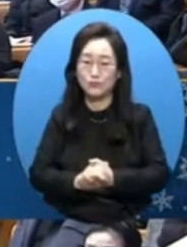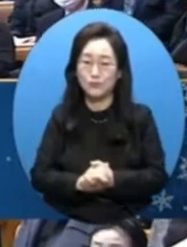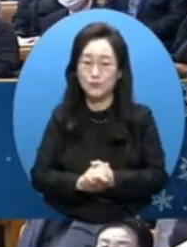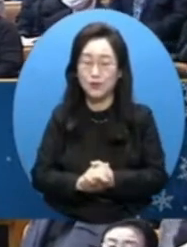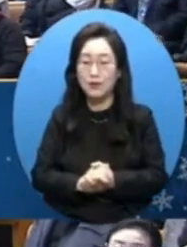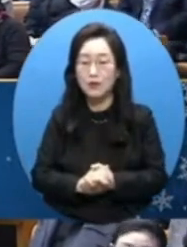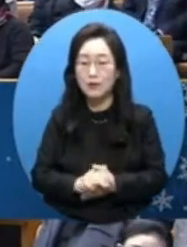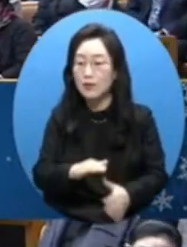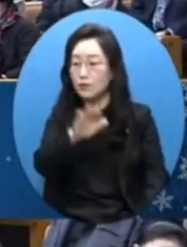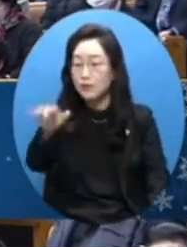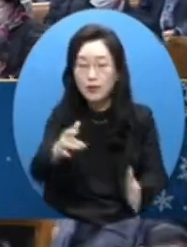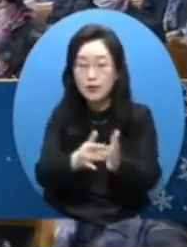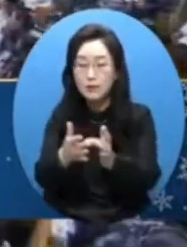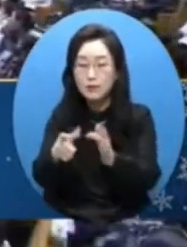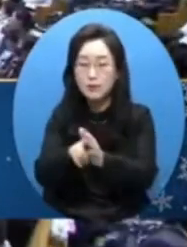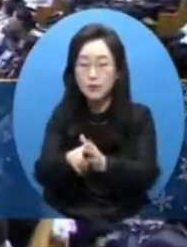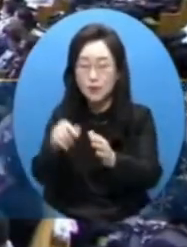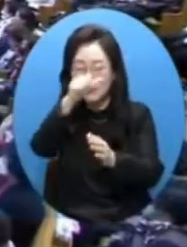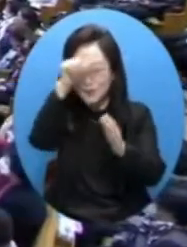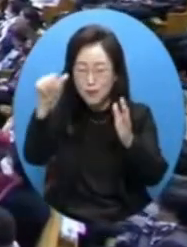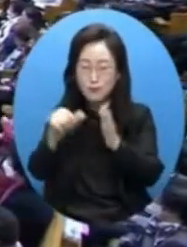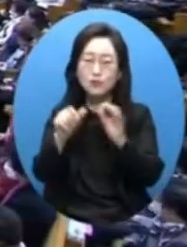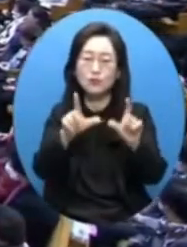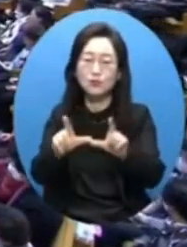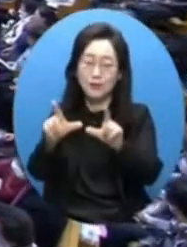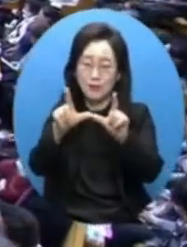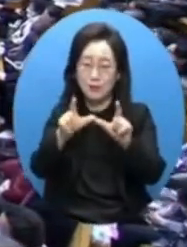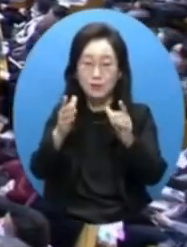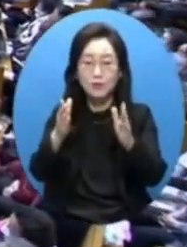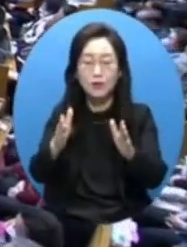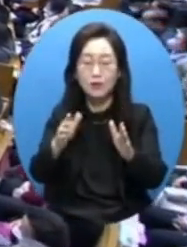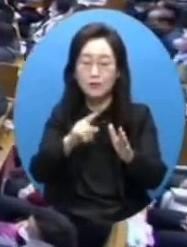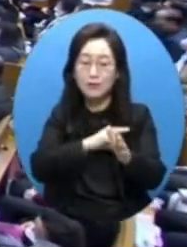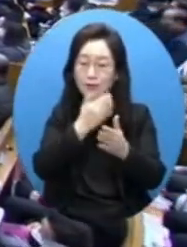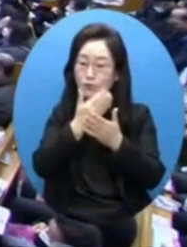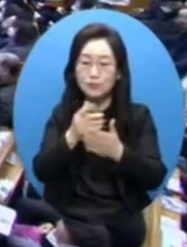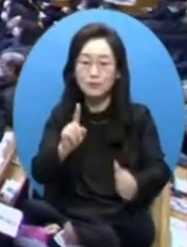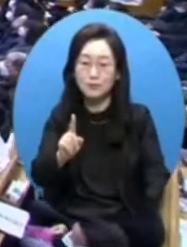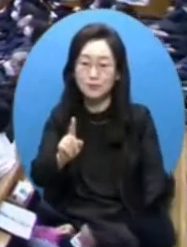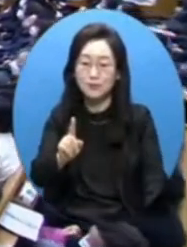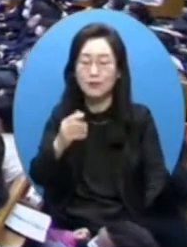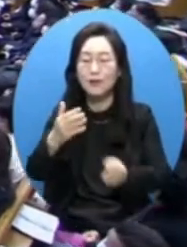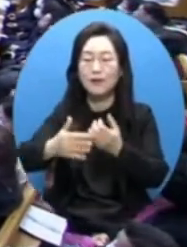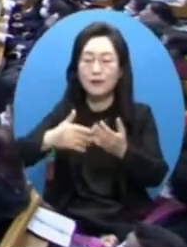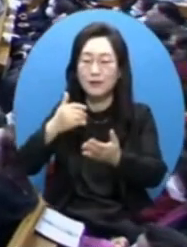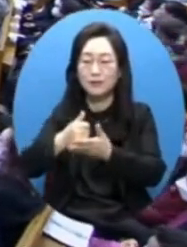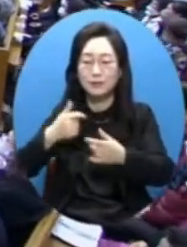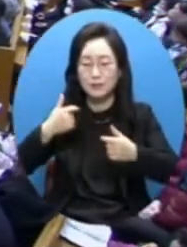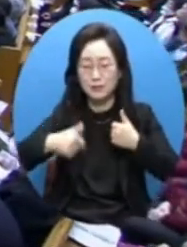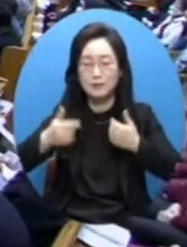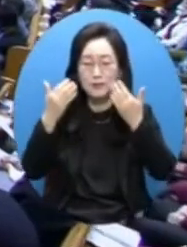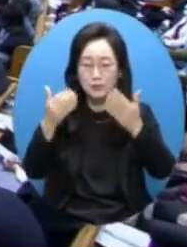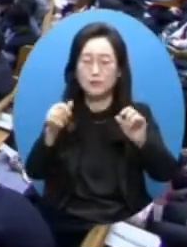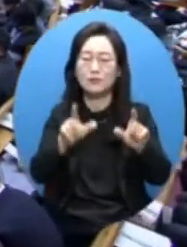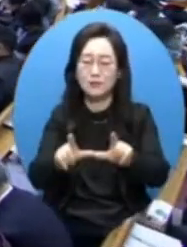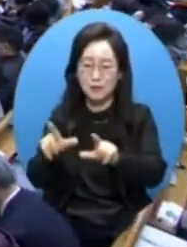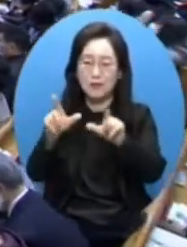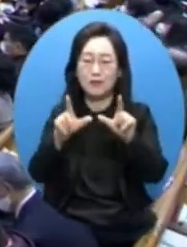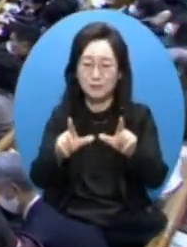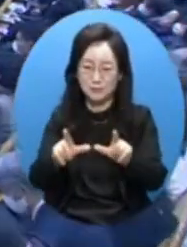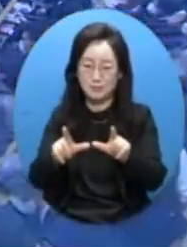우리가 예수를 믿고 일생을 사랑하는 동안 가장 중요한 것은 하나님을 기쁘시게 하는 삶을 사는 것입니다